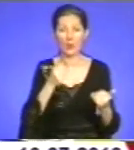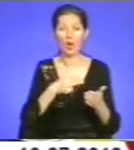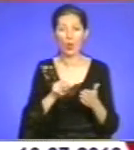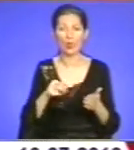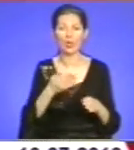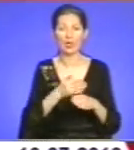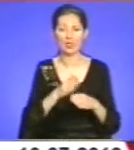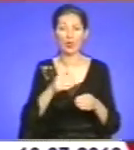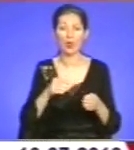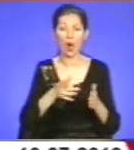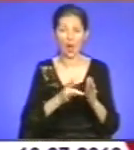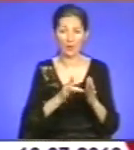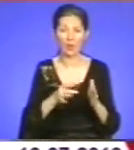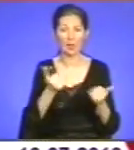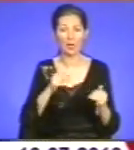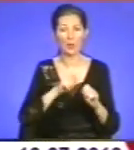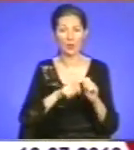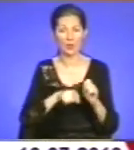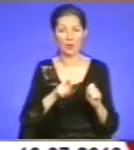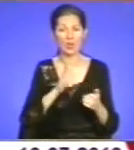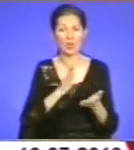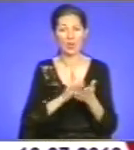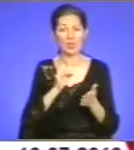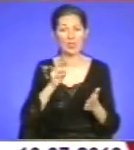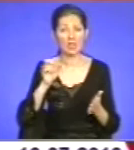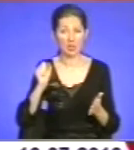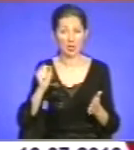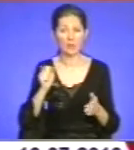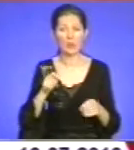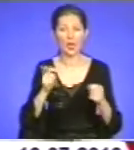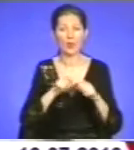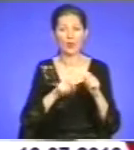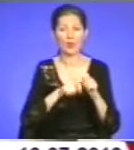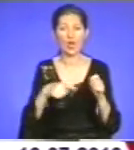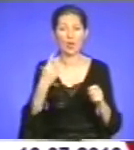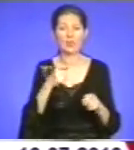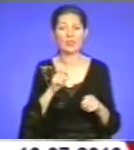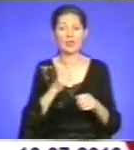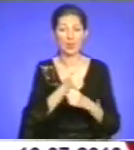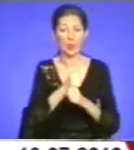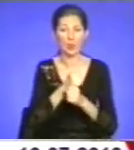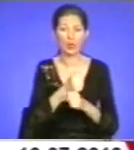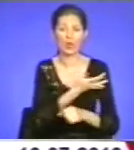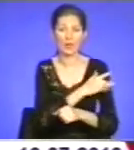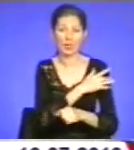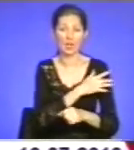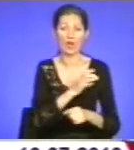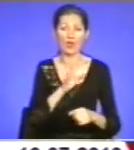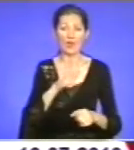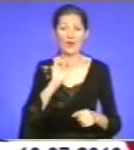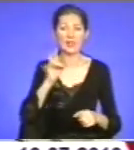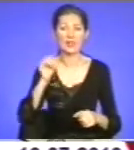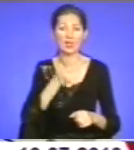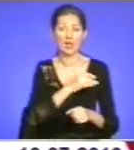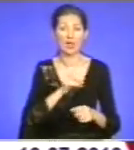норму. Визначають вміст нітратів в обласній лабораторії ветеринарно-санітарної експертизи. Кавуни можна вживати, якщо в одному кілограмі